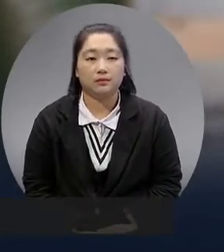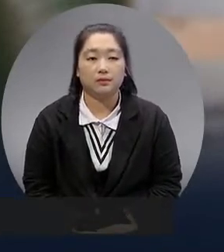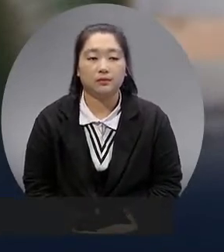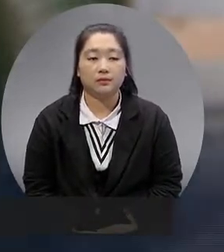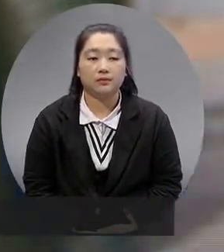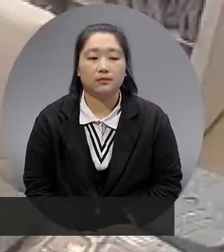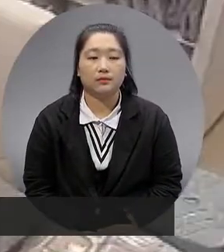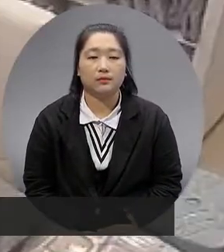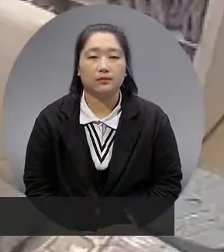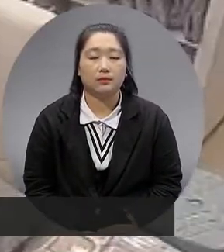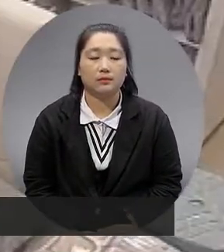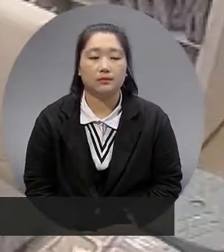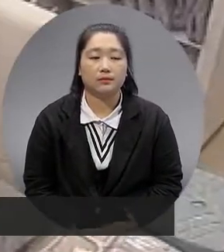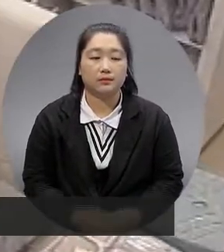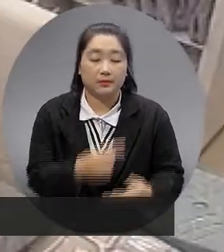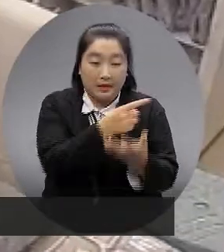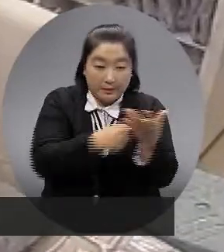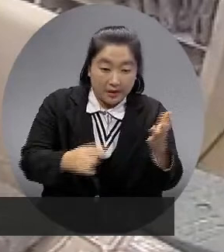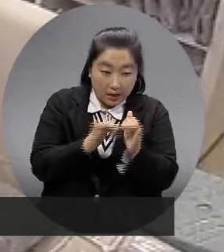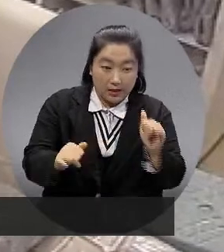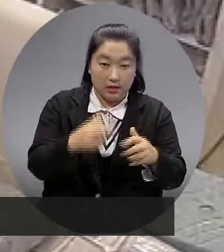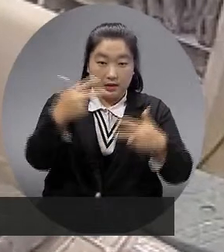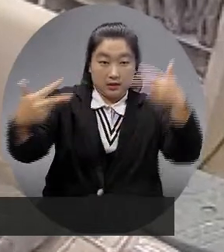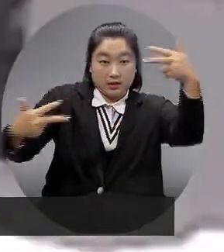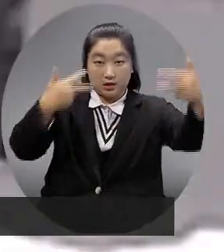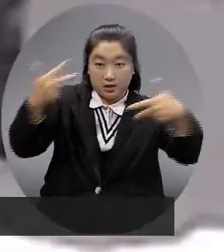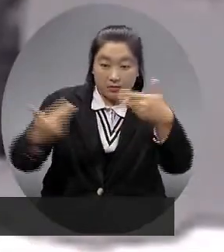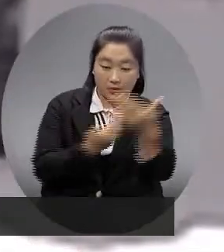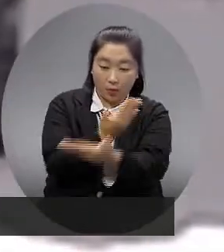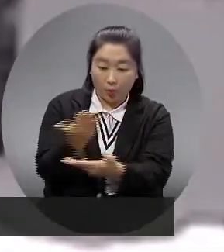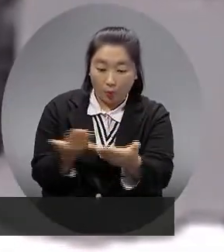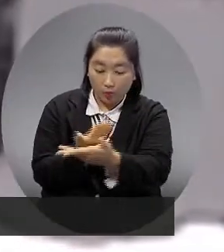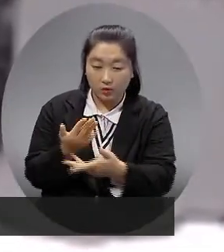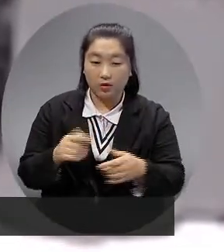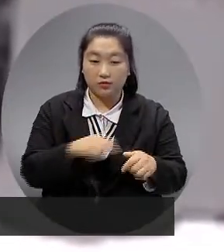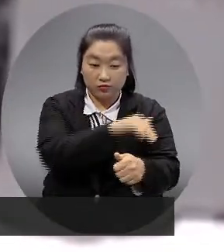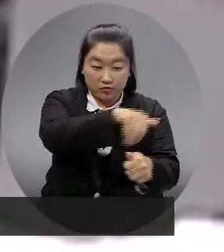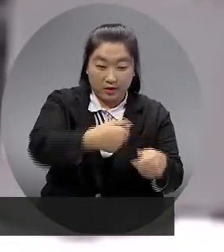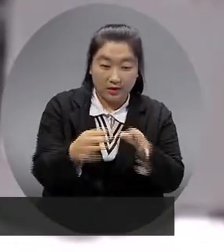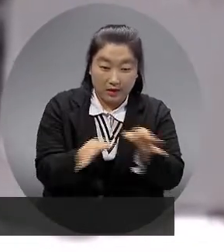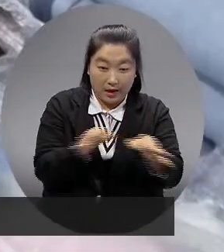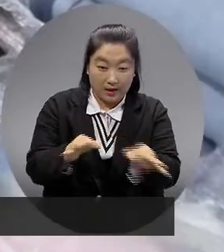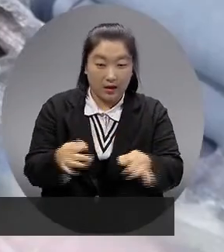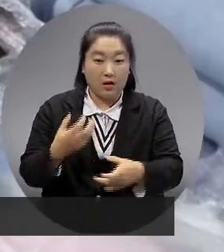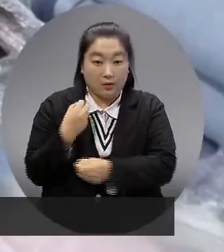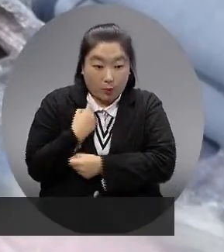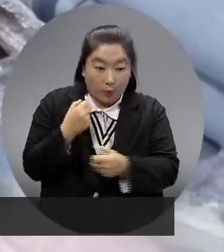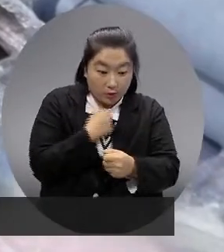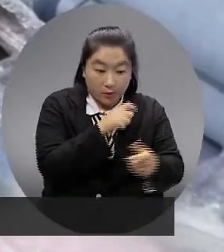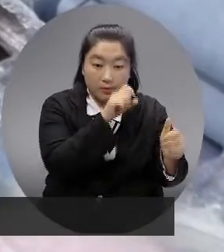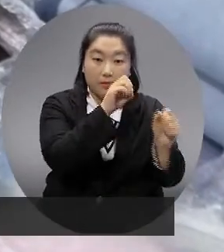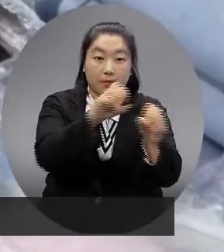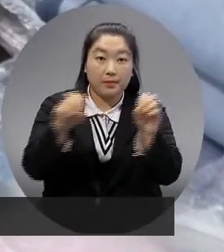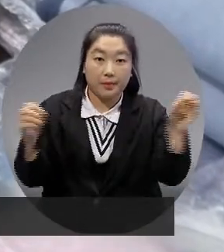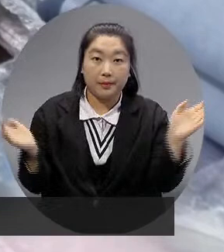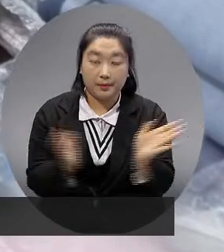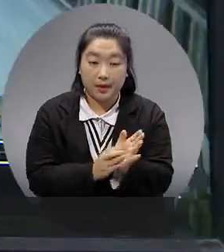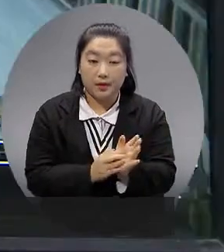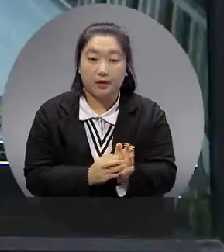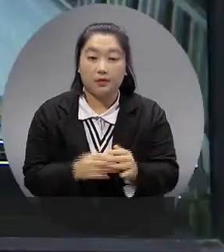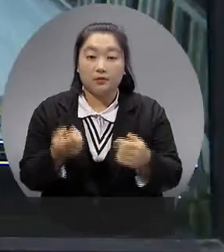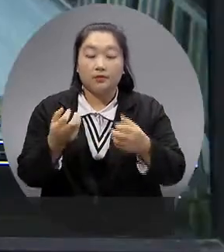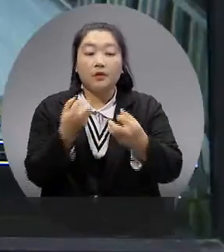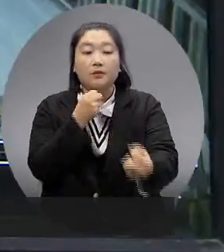해서 피해자들이 CCTV를 공유하며 주변 상권에 자체 주의보를 내린 상태.